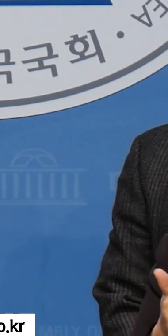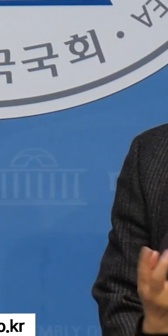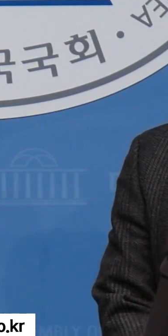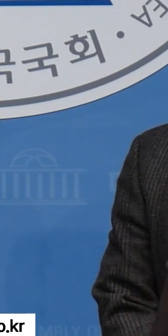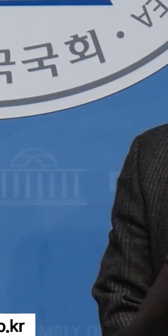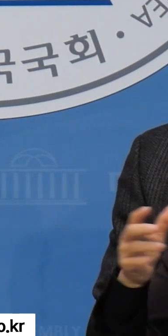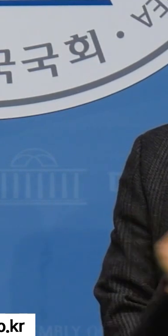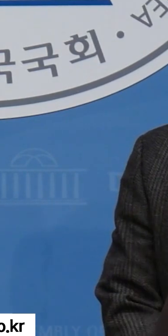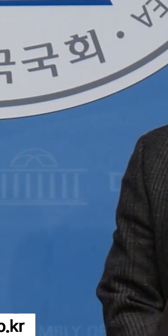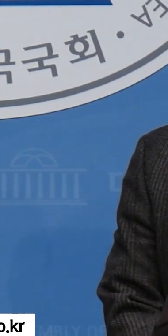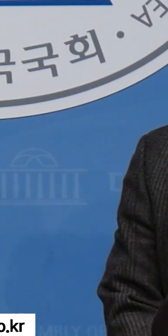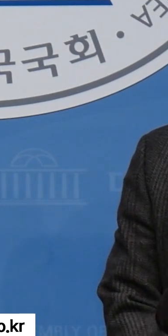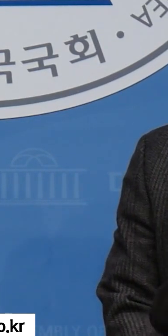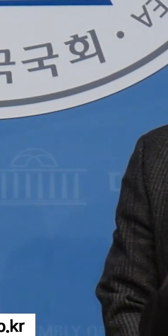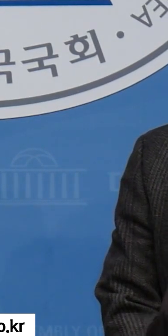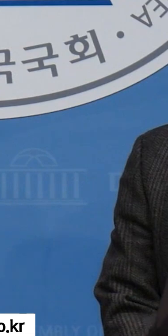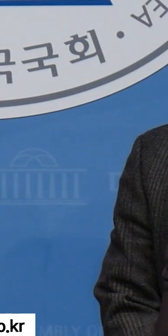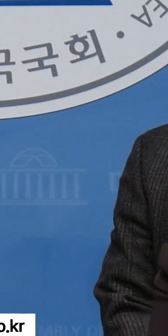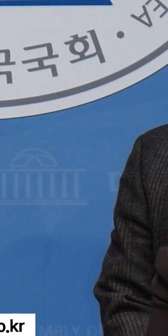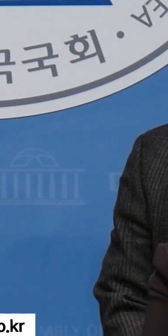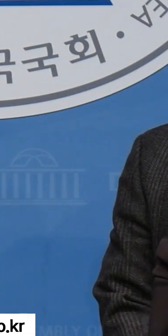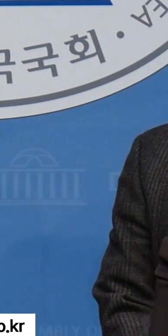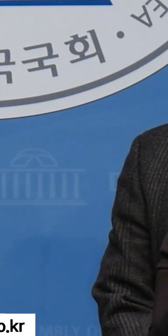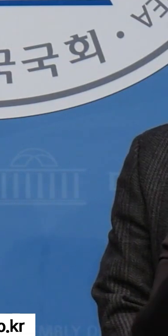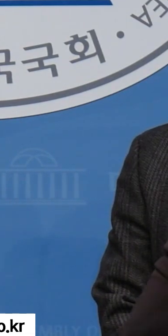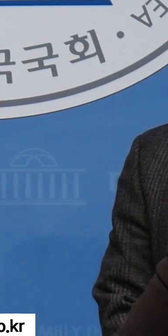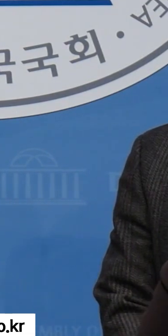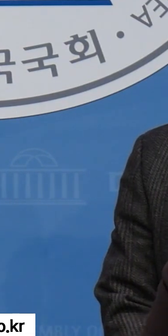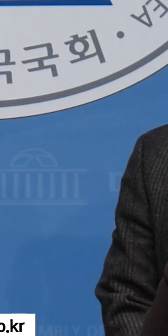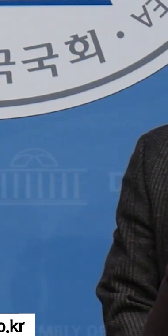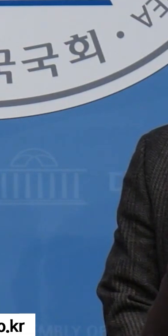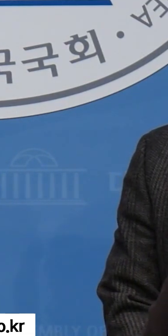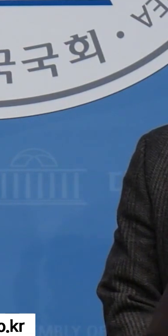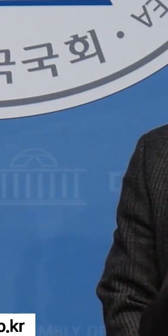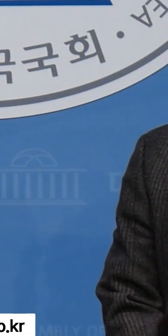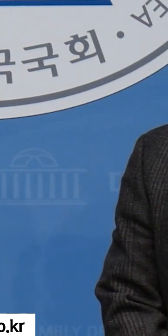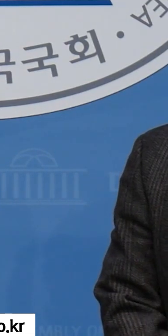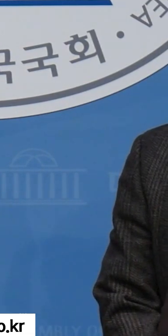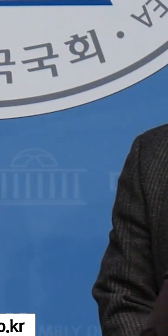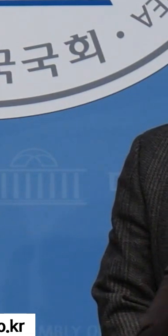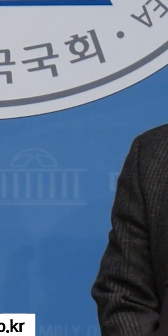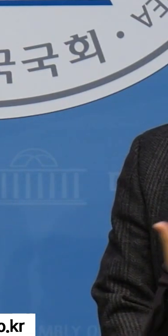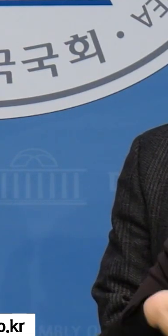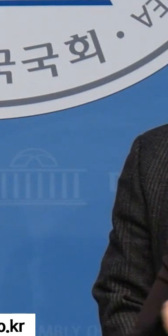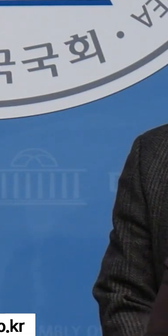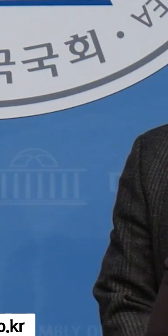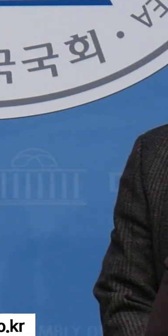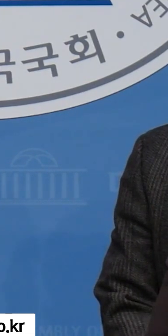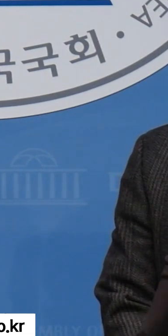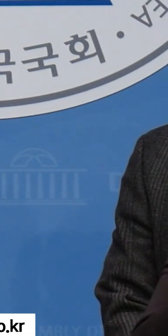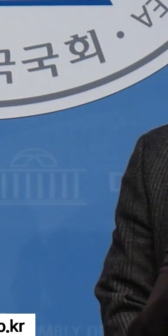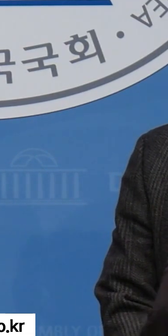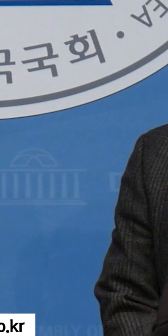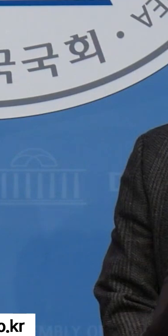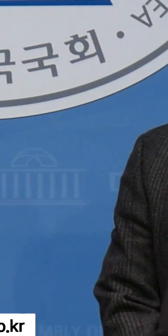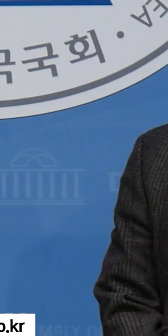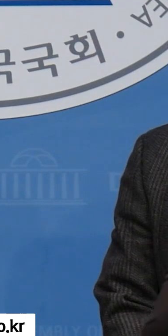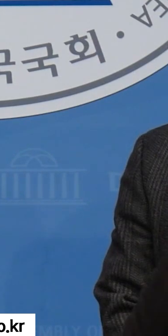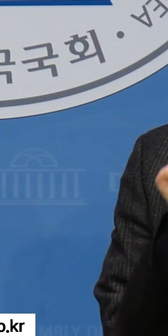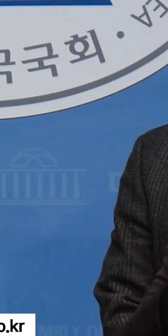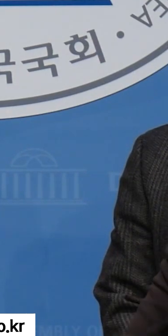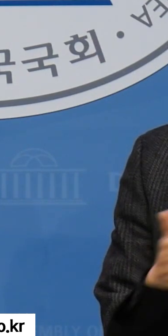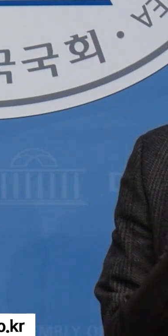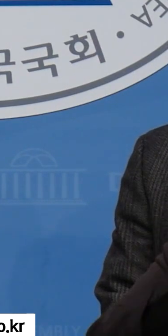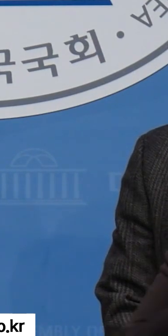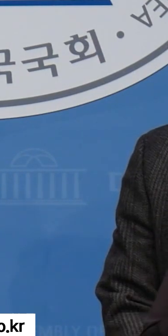행사를 통해서 하나씩 하나씩 말씀드리겠습니다. 제1호 공약은 어르신들을 위한 경로당 주 5일 밥상